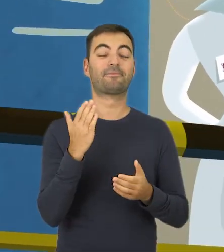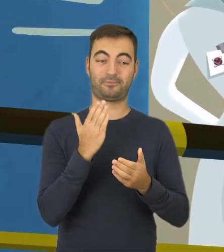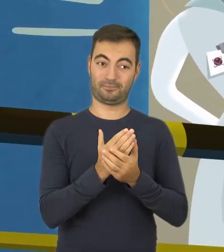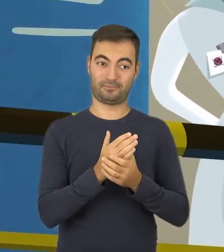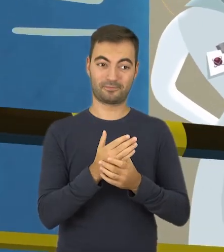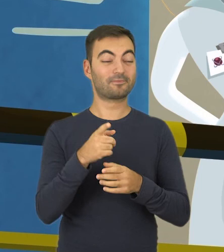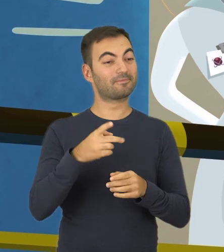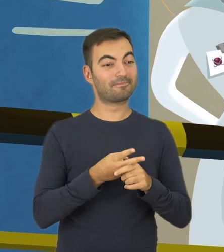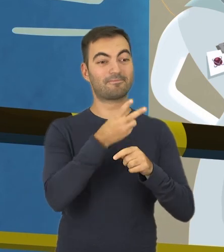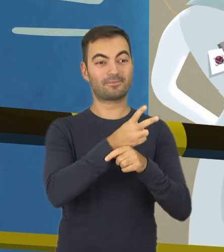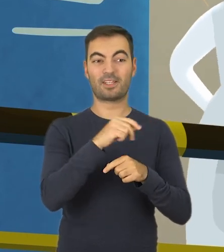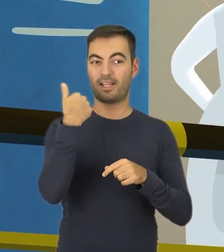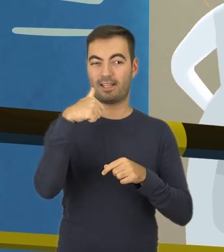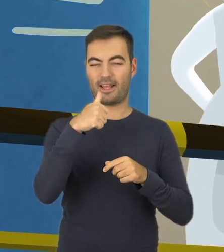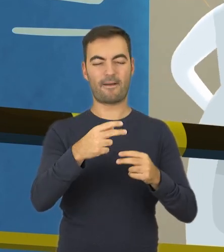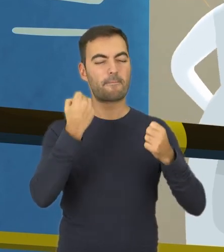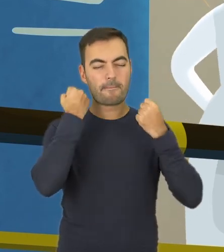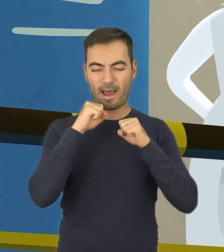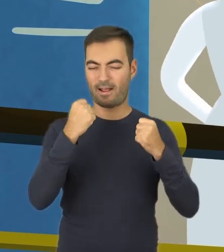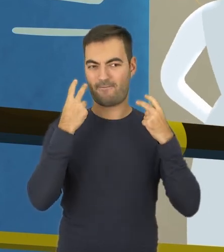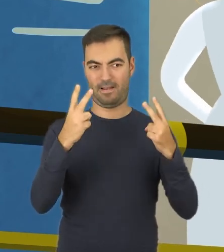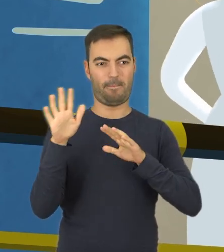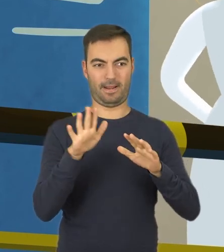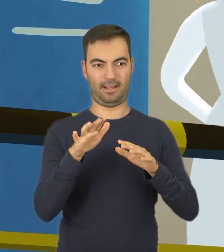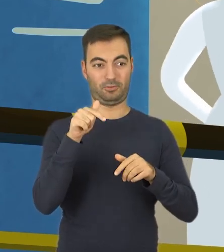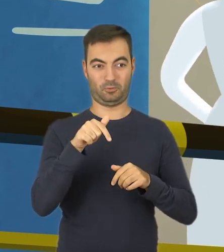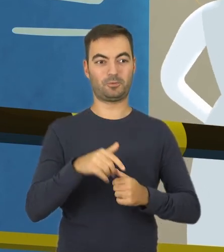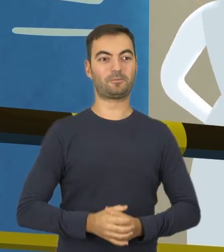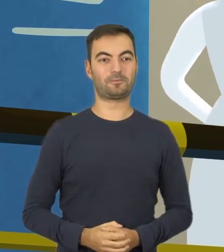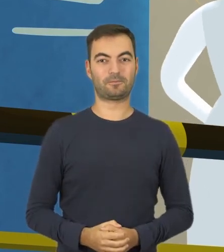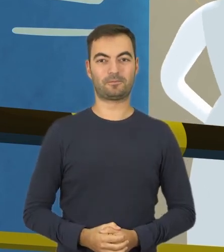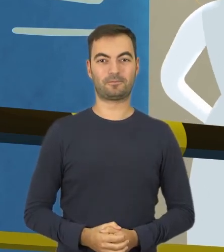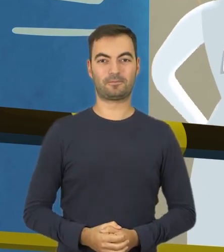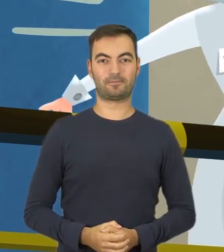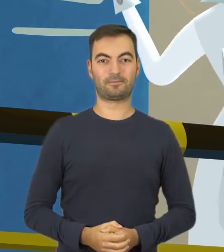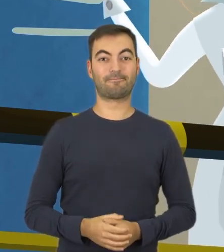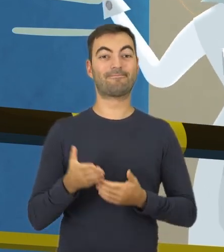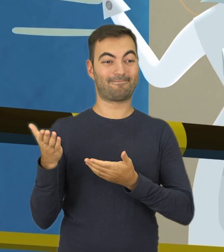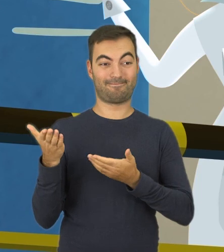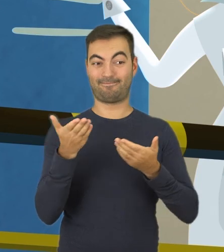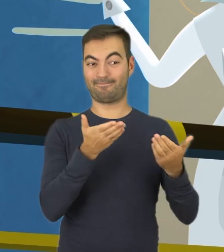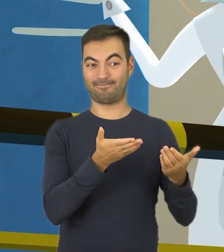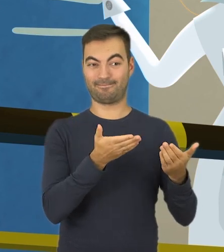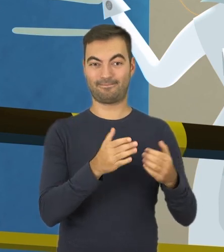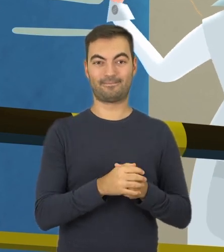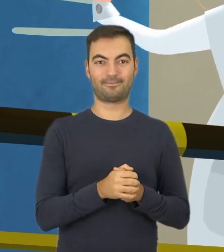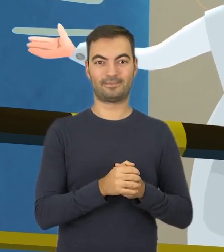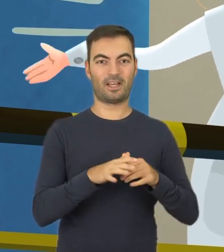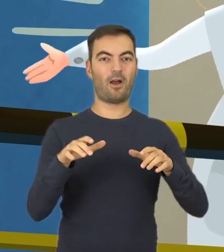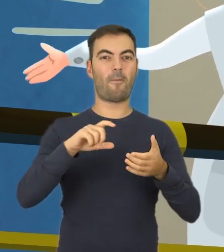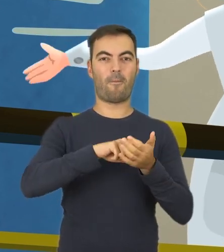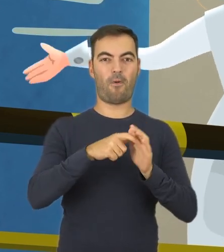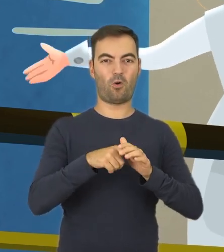chyba już pora, żebyś odwiedził jeszcze jedno bardzo ważne miejsce w elektrowni. Teraz czas na